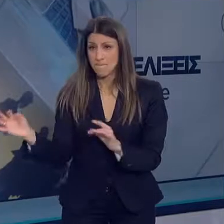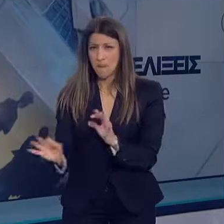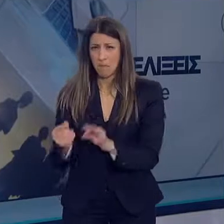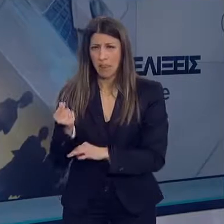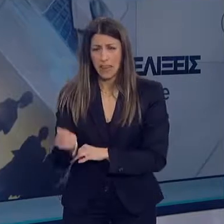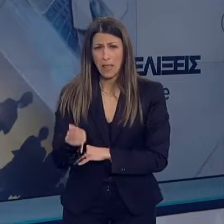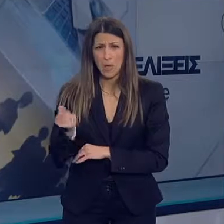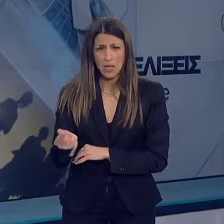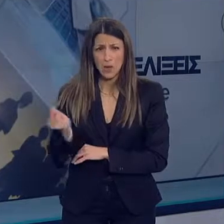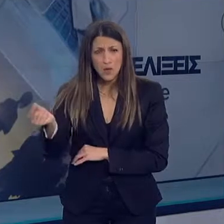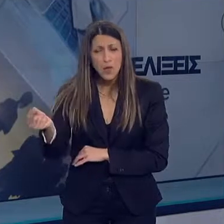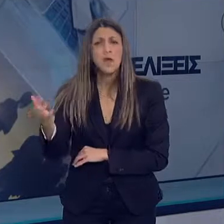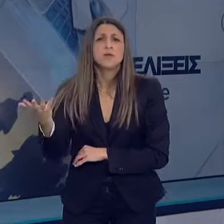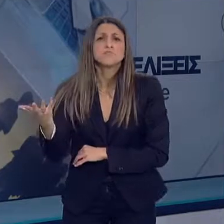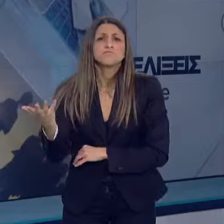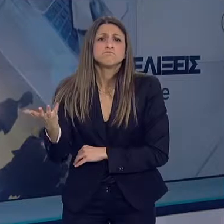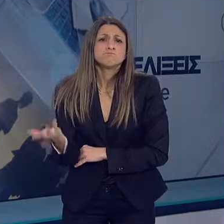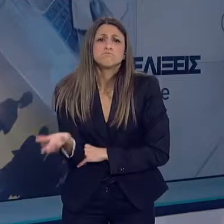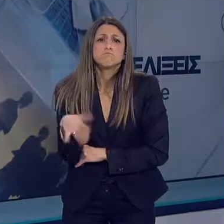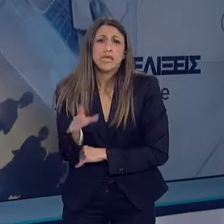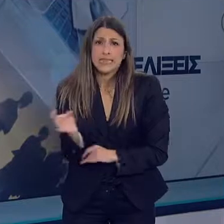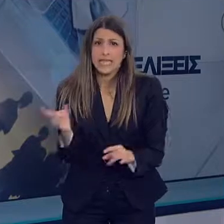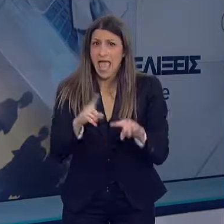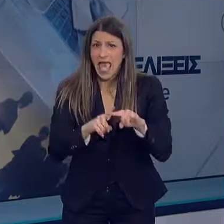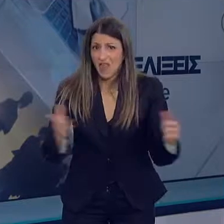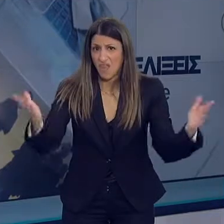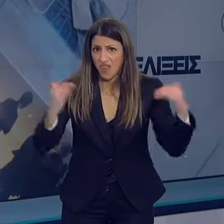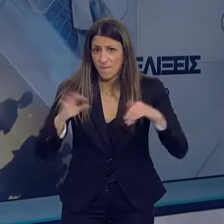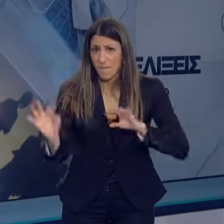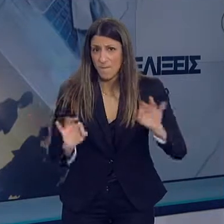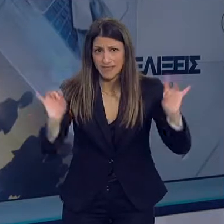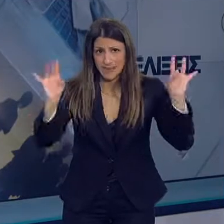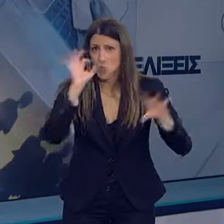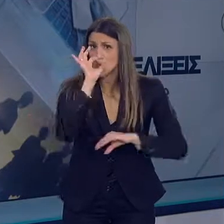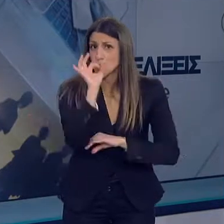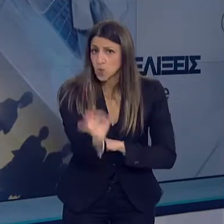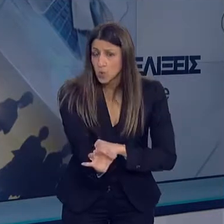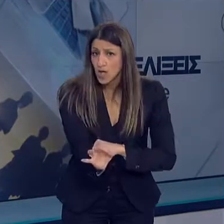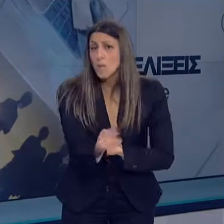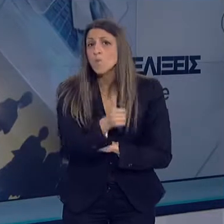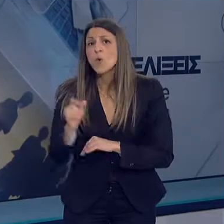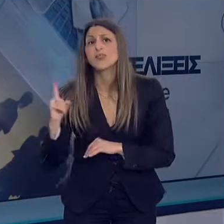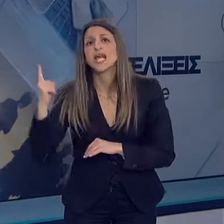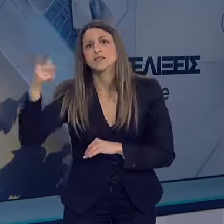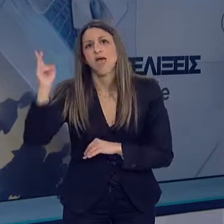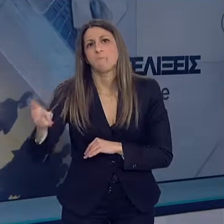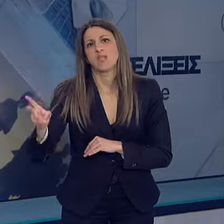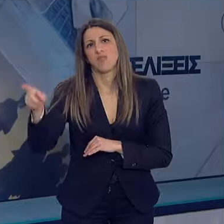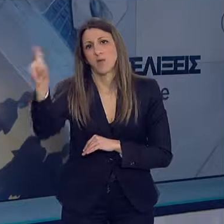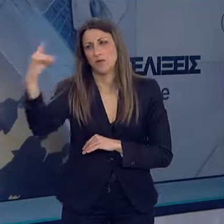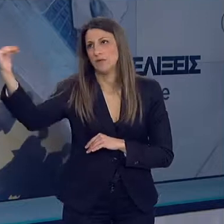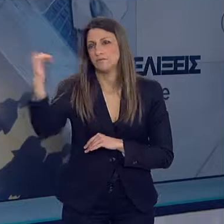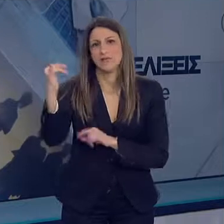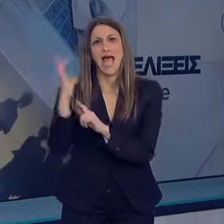χώρα, δεν κινδυνεύεις να εκτεθείς παρά μόνο από το εξωτερικό, με τις εισαγωγές. Αυτό ζουν οι Κινέζοι και οι Σιγκαπούροι. Το είπα,